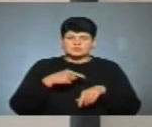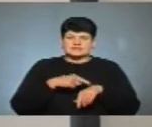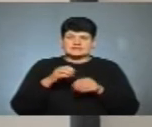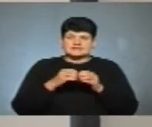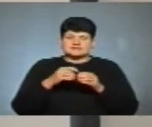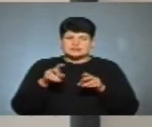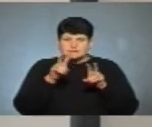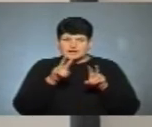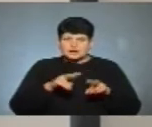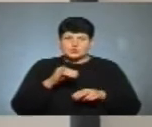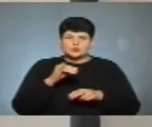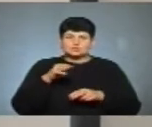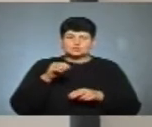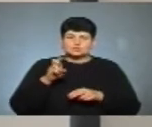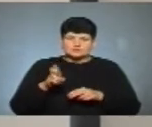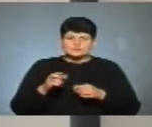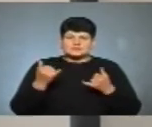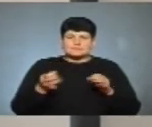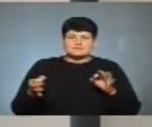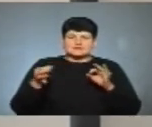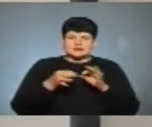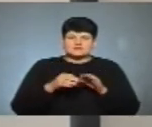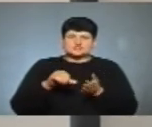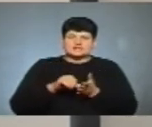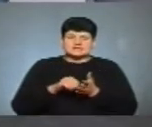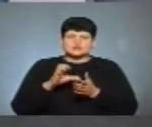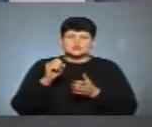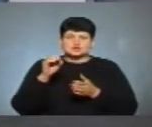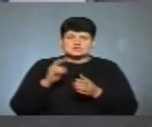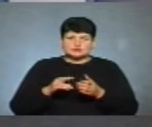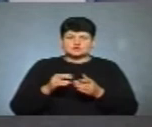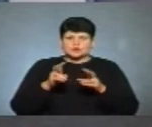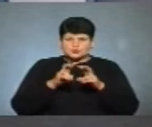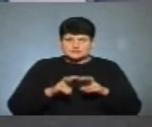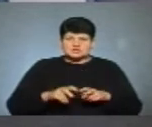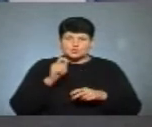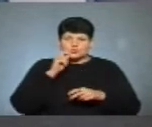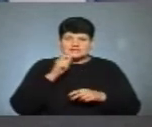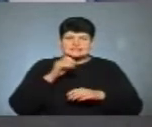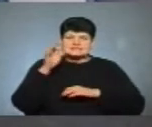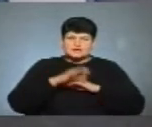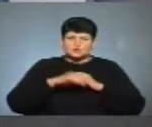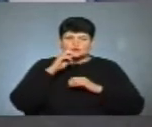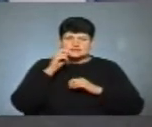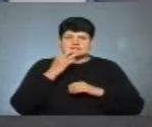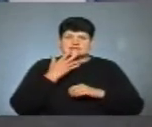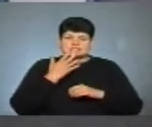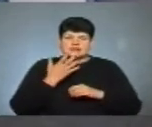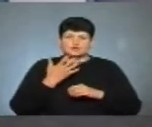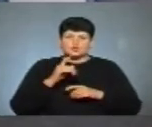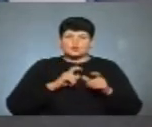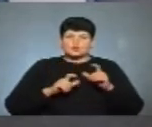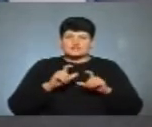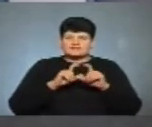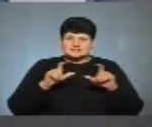у Ютубі. І до нашої студії вже приєднався член Соціологічної асоціації України, доцент Західноукраїнського національного університету Андрій Гірняк.